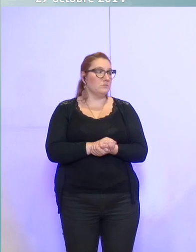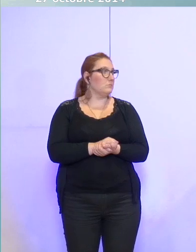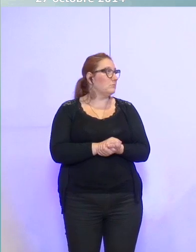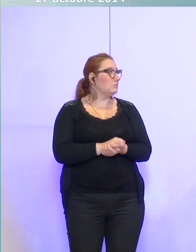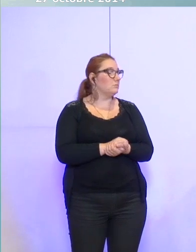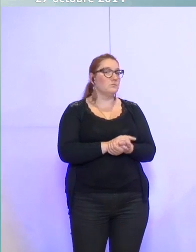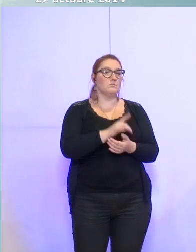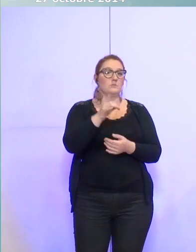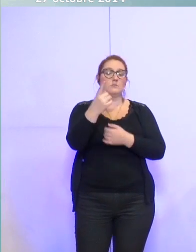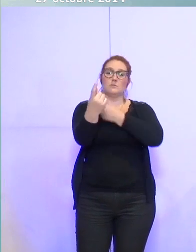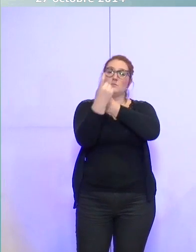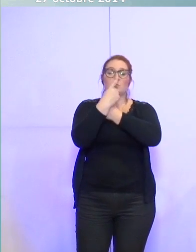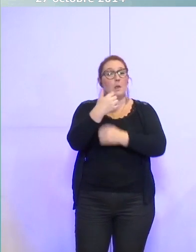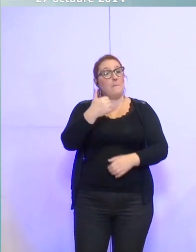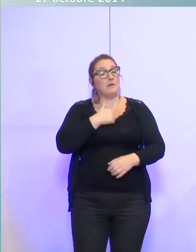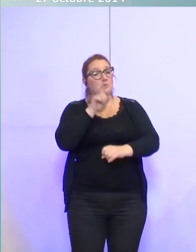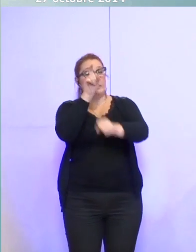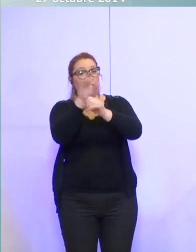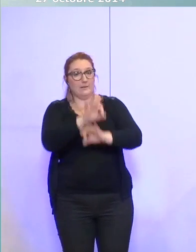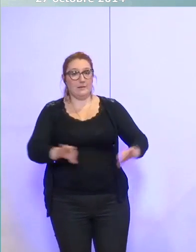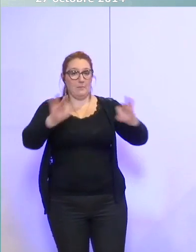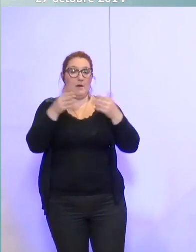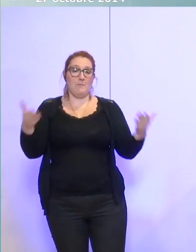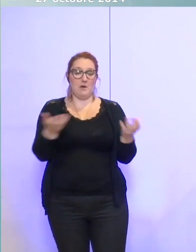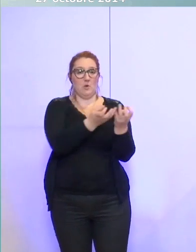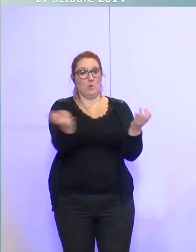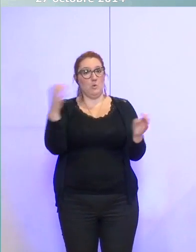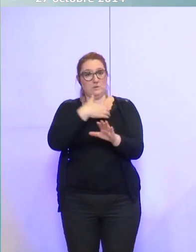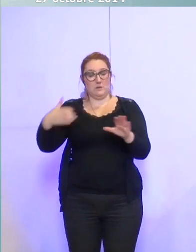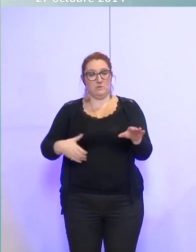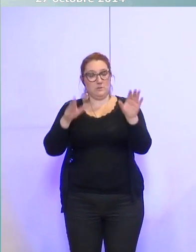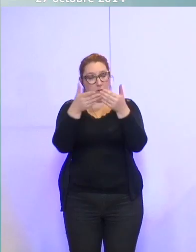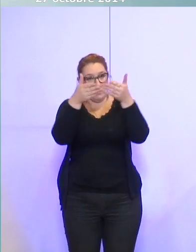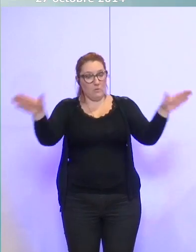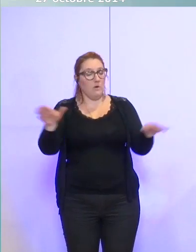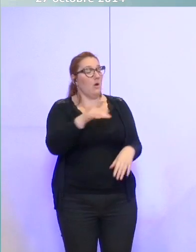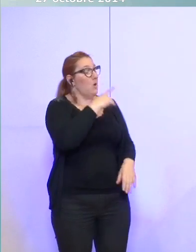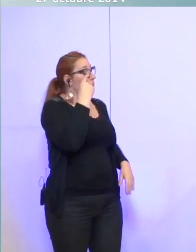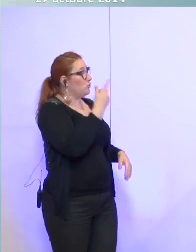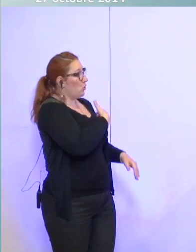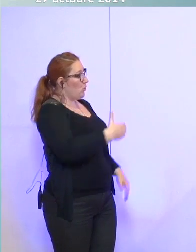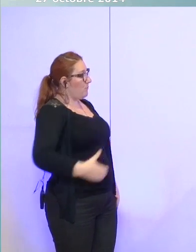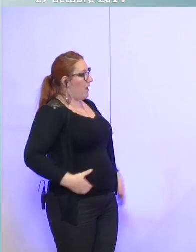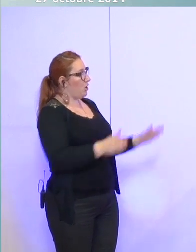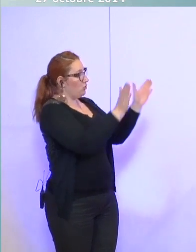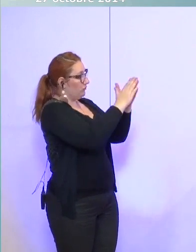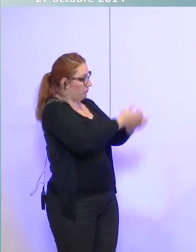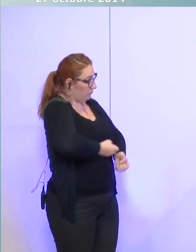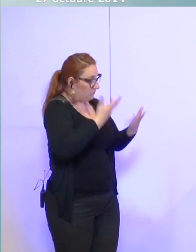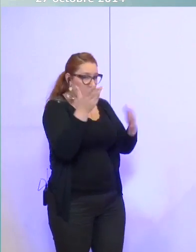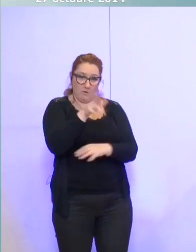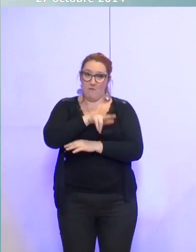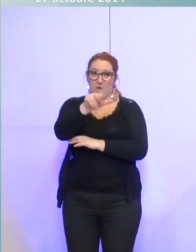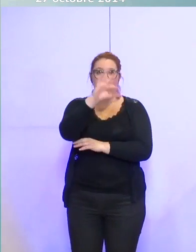Il n'y a pas de mise en cause personnelle. Nous ouvrons maintenant ce conseil municipal avec l'appel. Non. Vous aurez tout le loisir.